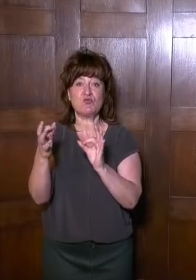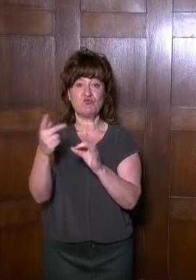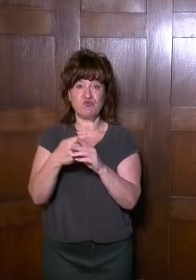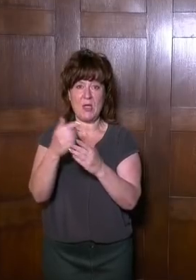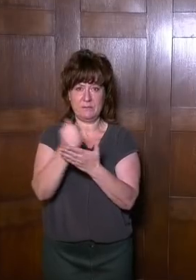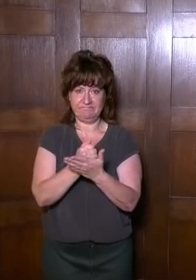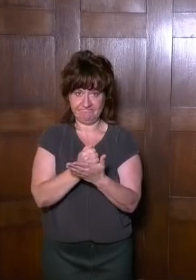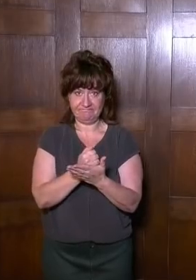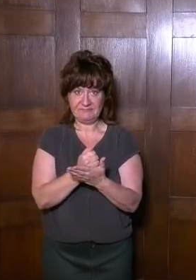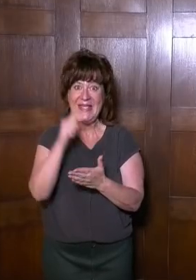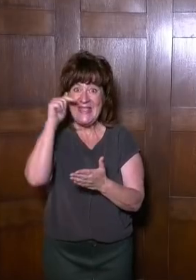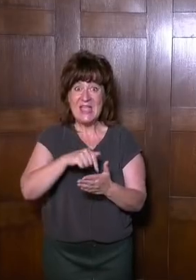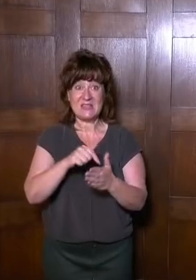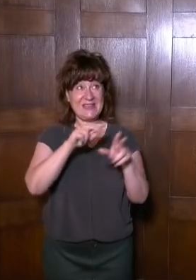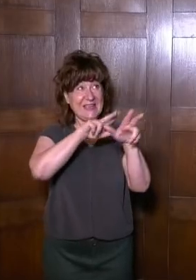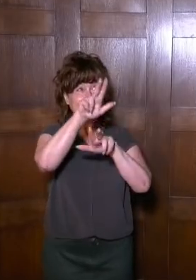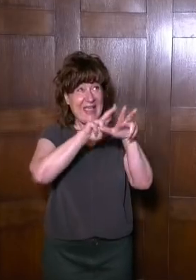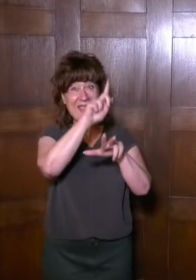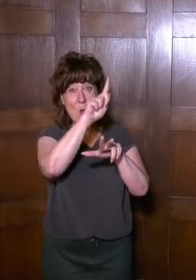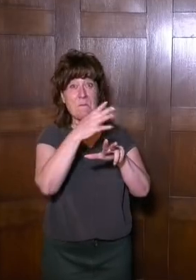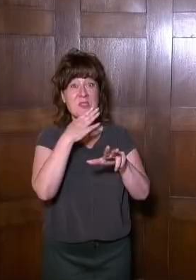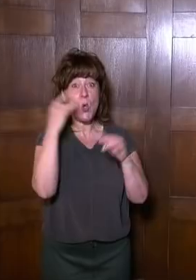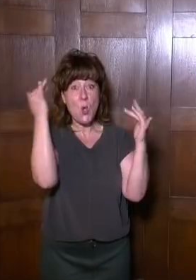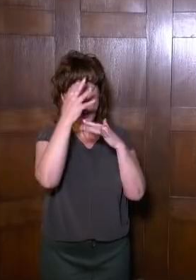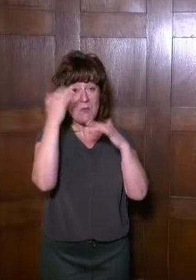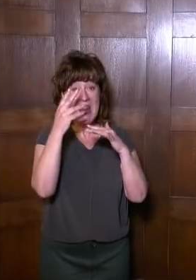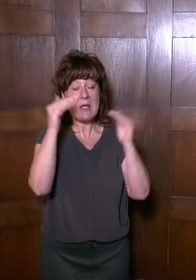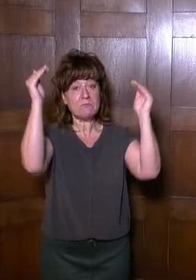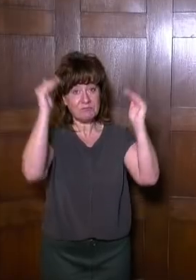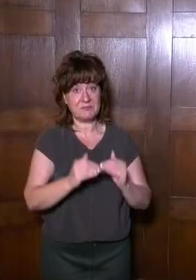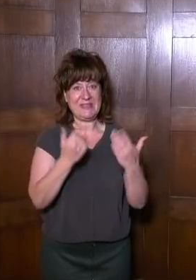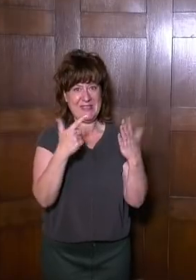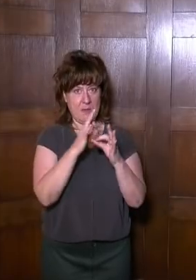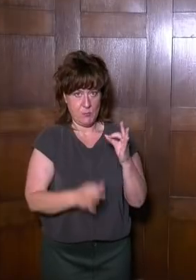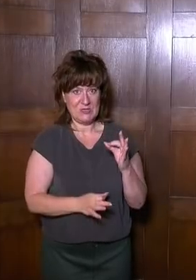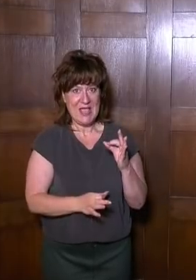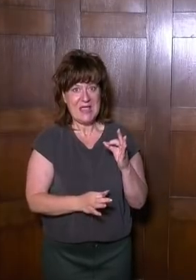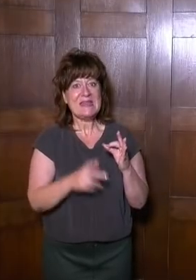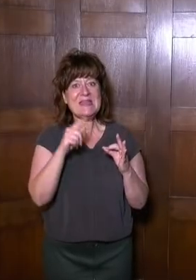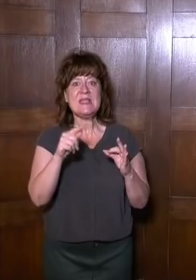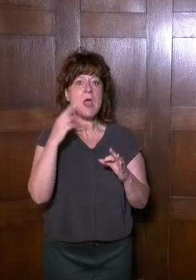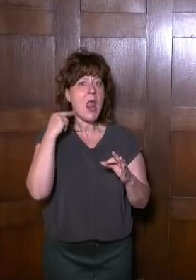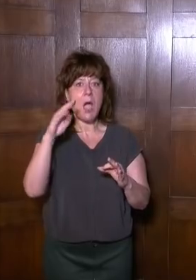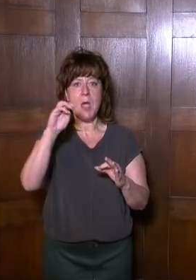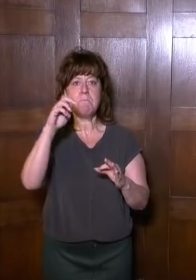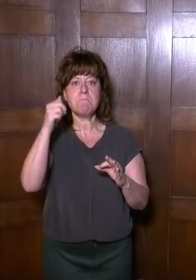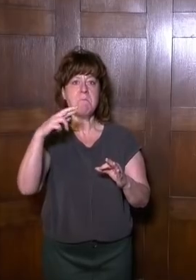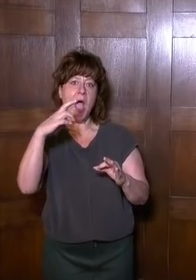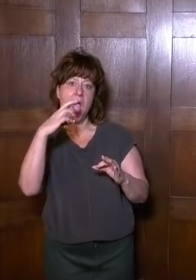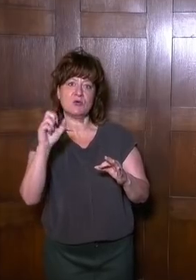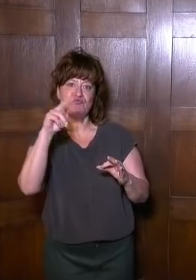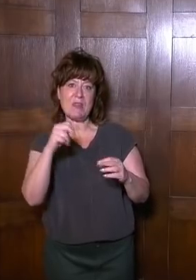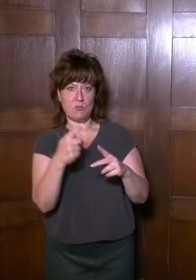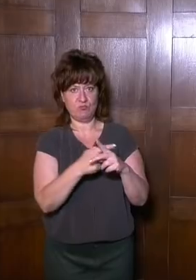die Regierung sich mal überlegen, auch für einen gewissen Zeitraum das auf 7% herunterzusetzen, diese Margenbesteuerung. Das hilft, wenn man von einem kleinen